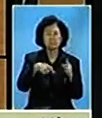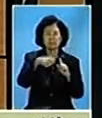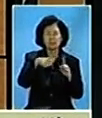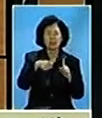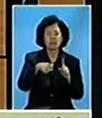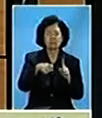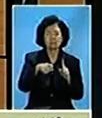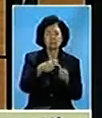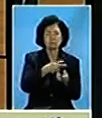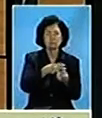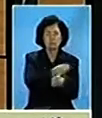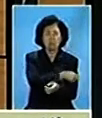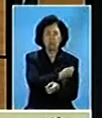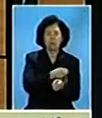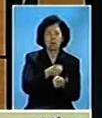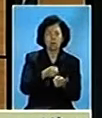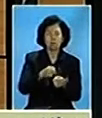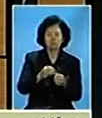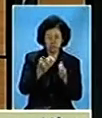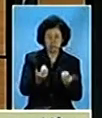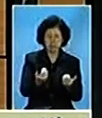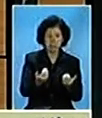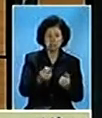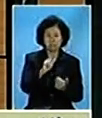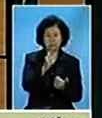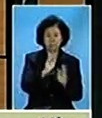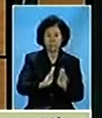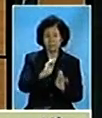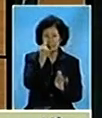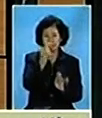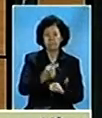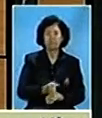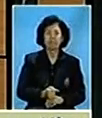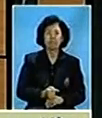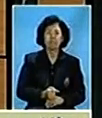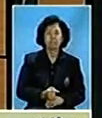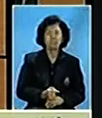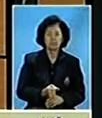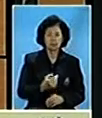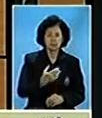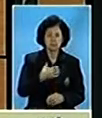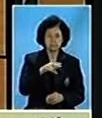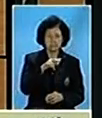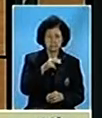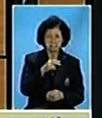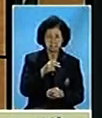จุบันเกือบทั้งนั้นนะครับเพราะฉะนั้นเนี่ยผมมองต่อไปว่าถ้าหากว่า